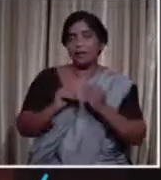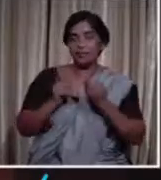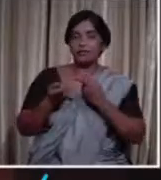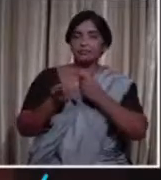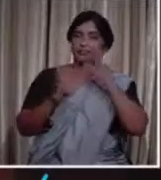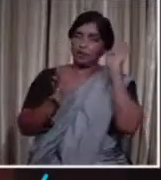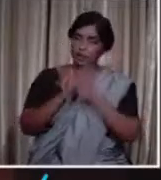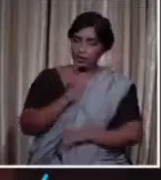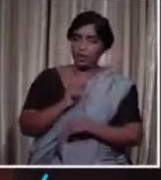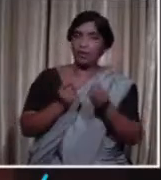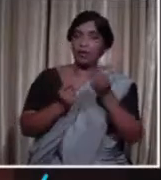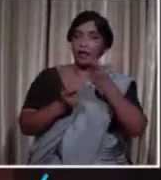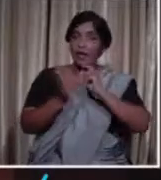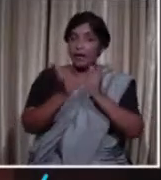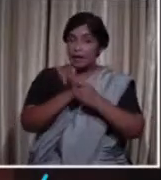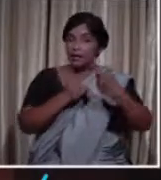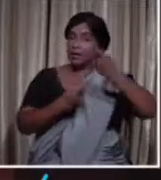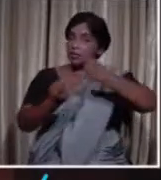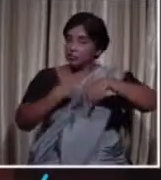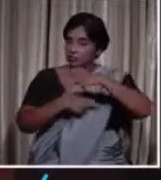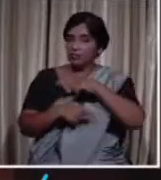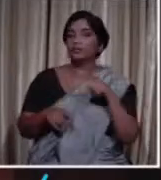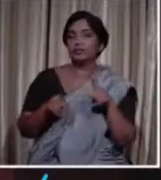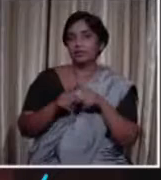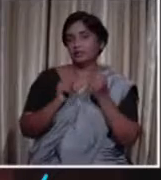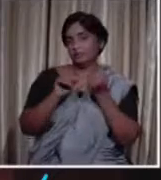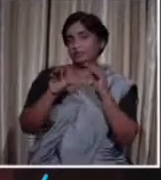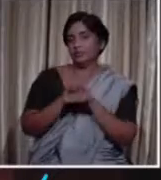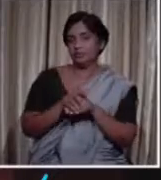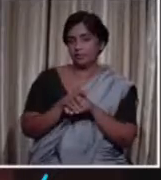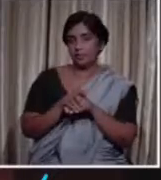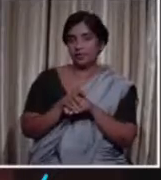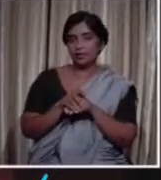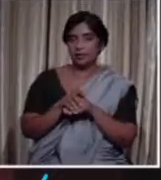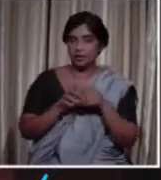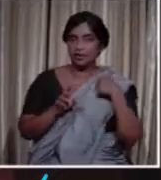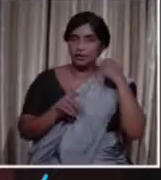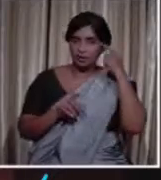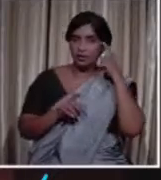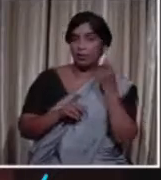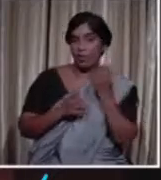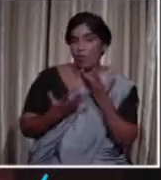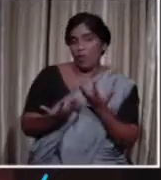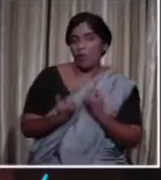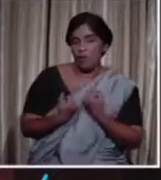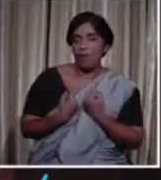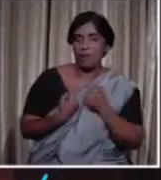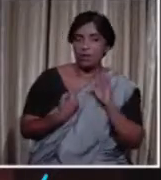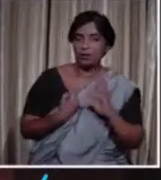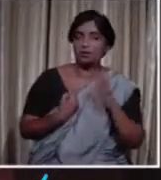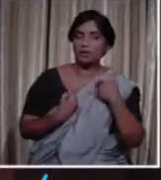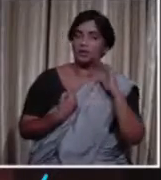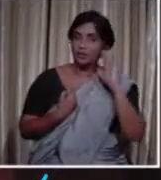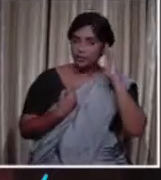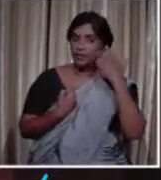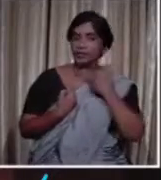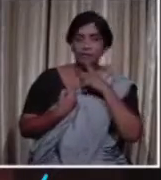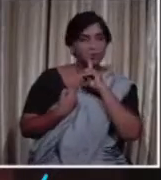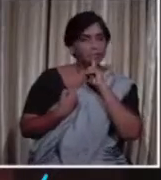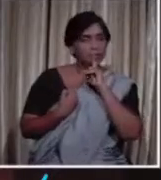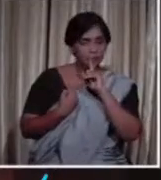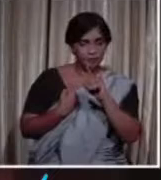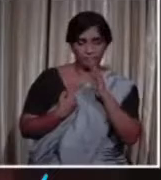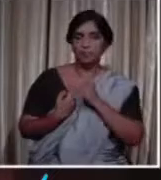ණය ප්‍රතිව්‍යුහගත කරන වැඩසටහනට ප්‍රවේශ වන්න මම දන්නවා මේවට සල්ලි අවශ්‍යයි විශේෂයෙන් මම ඔබතුමාට කියන්න